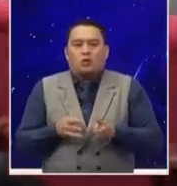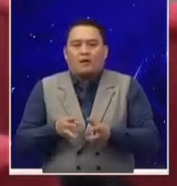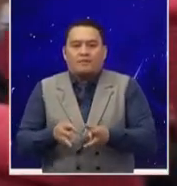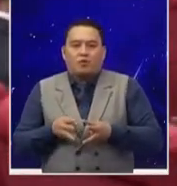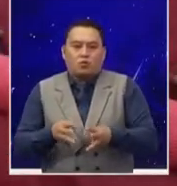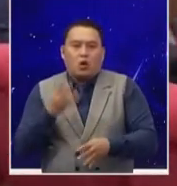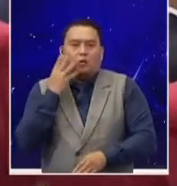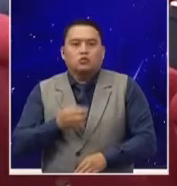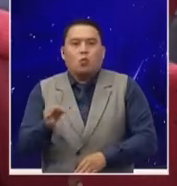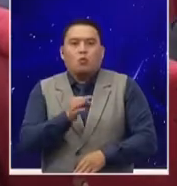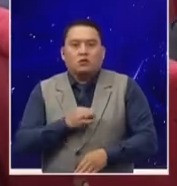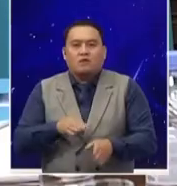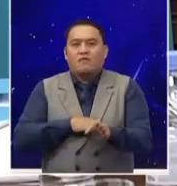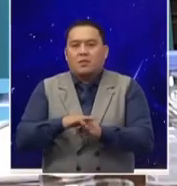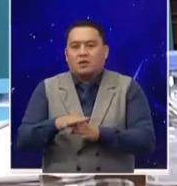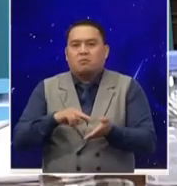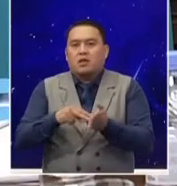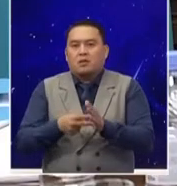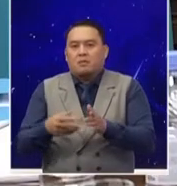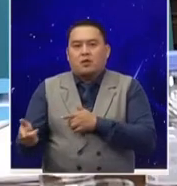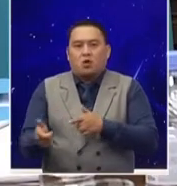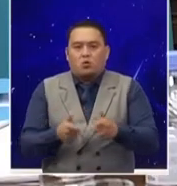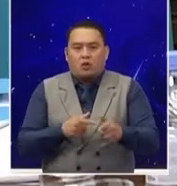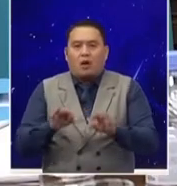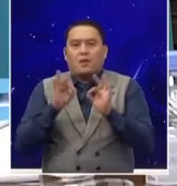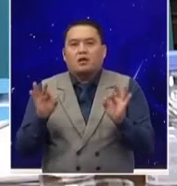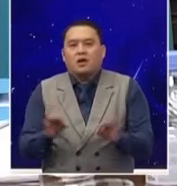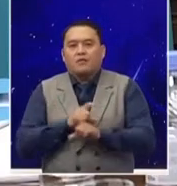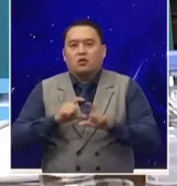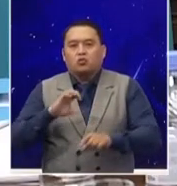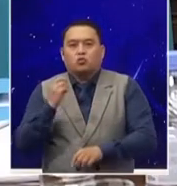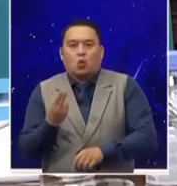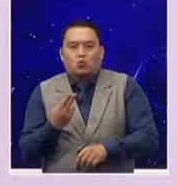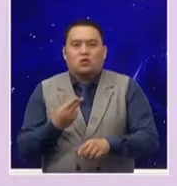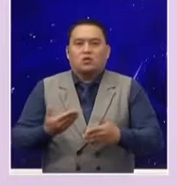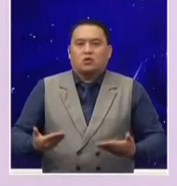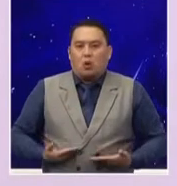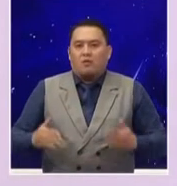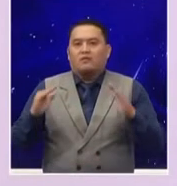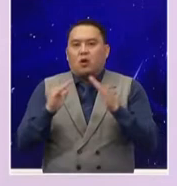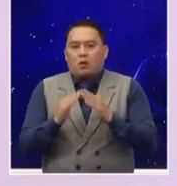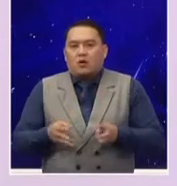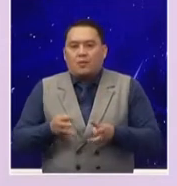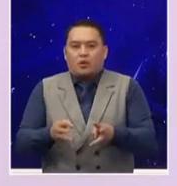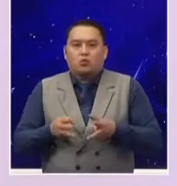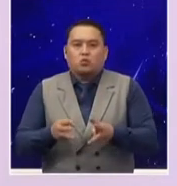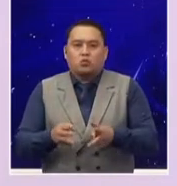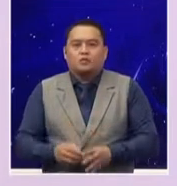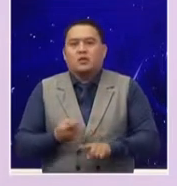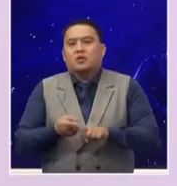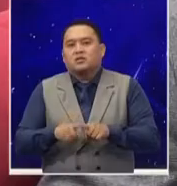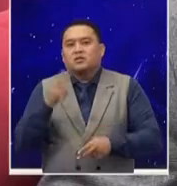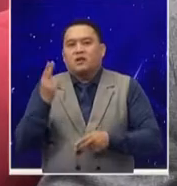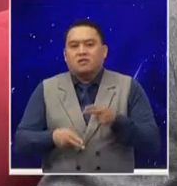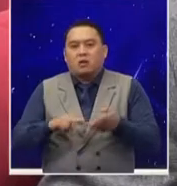отопительному сезону. В Алматинской области выполнены планы по подготовке объектов социальной сферы и жилых домов к отопительному периоду, а